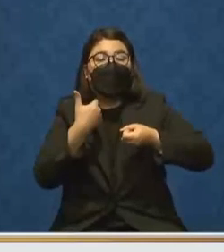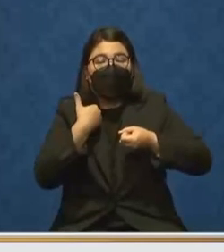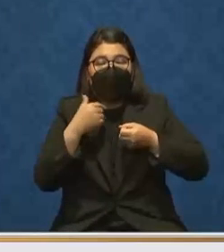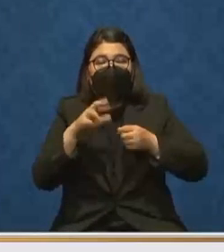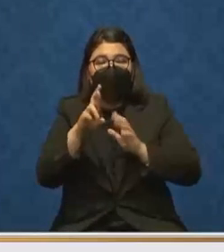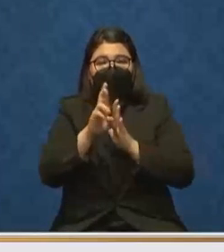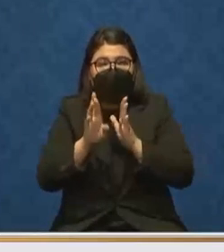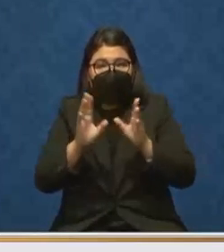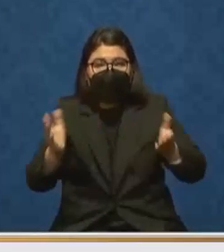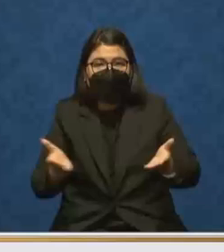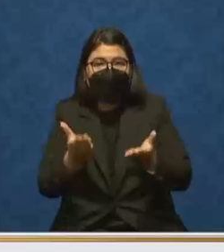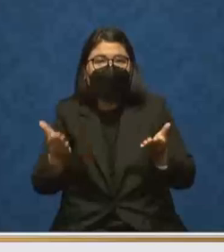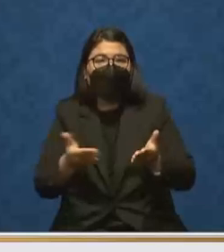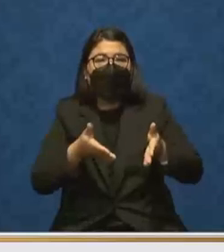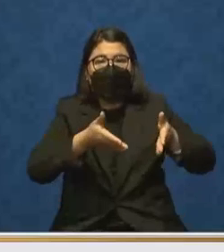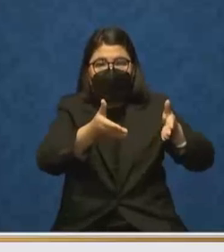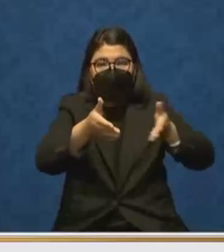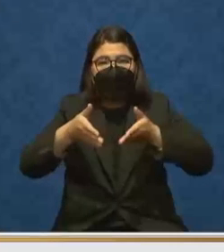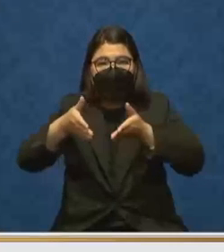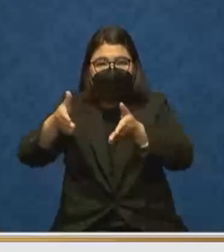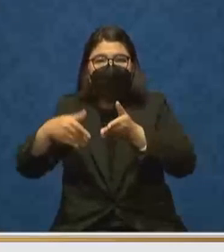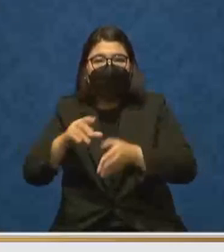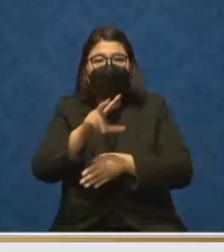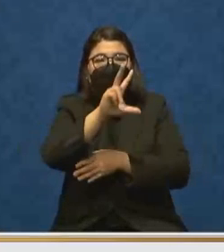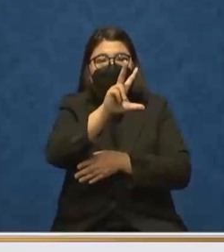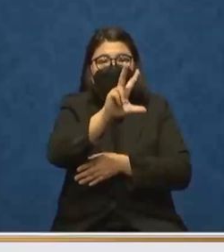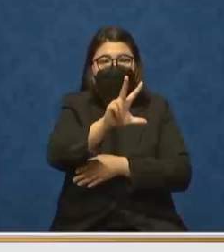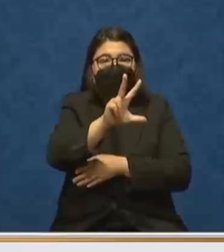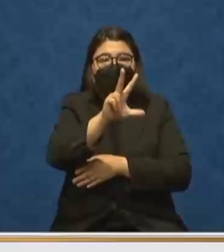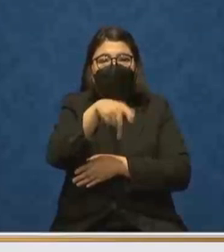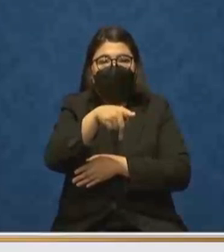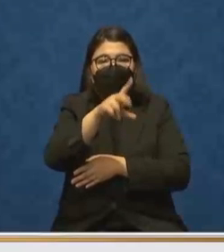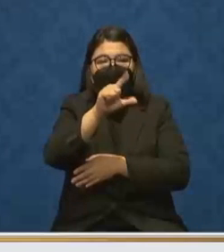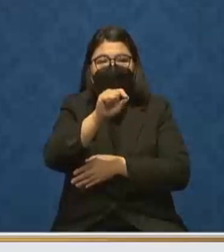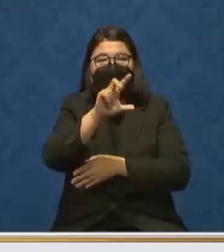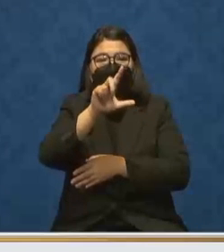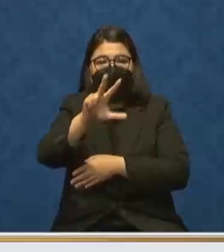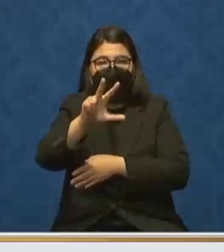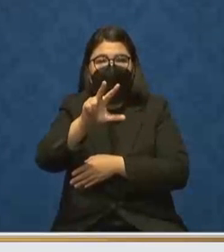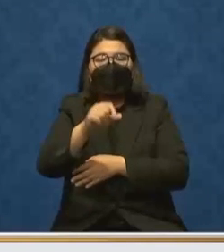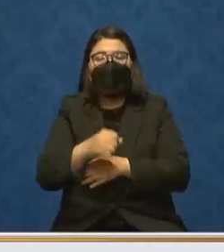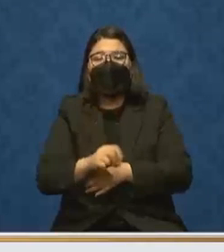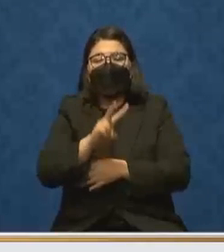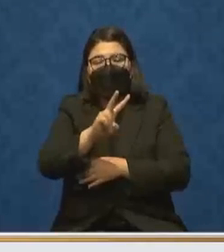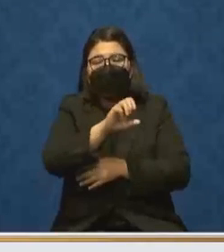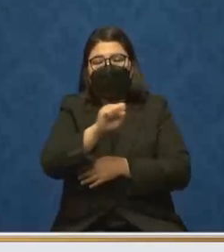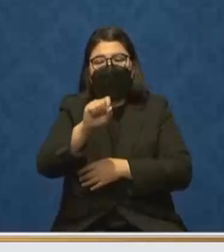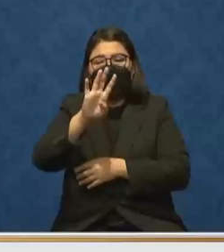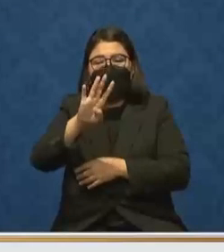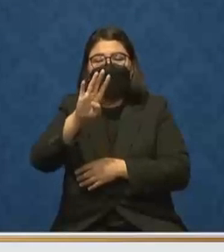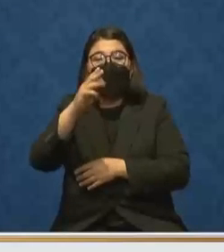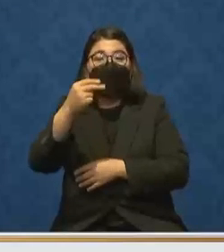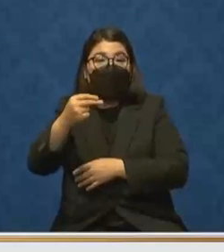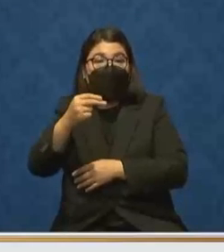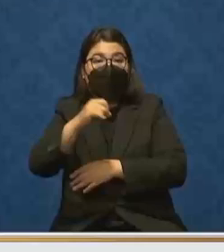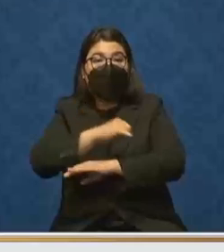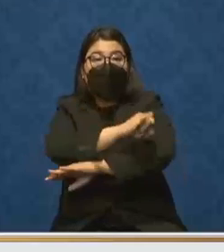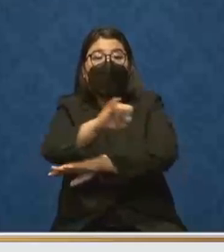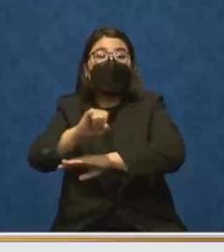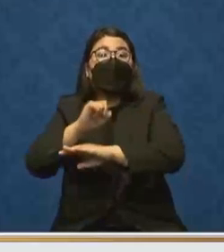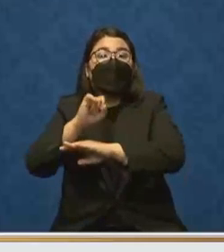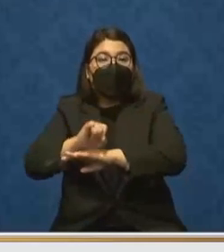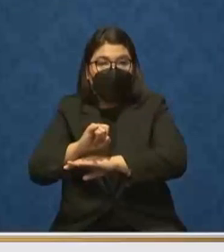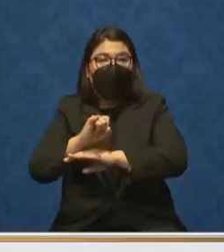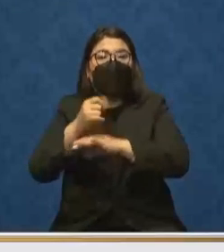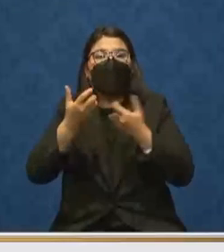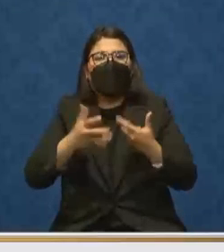ษตรแปลงใหญ่จำนวน 3,023 แปลงและ 210,000 ไร่เพื่อจะลดต้นทุนการผลิตและเพิ่มผลผลิต